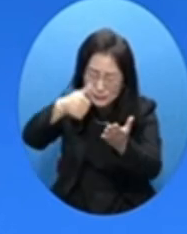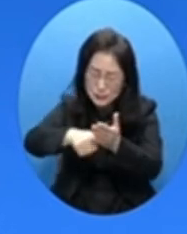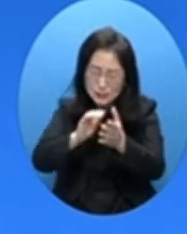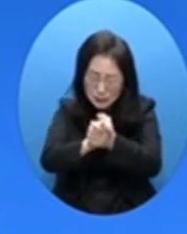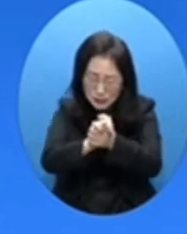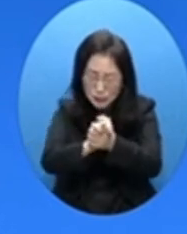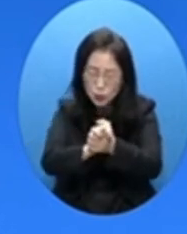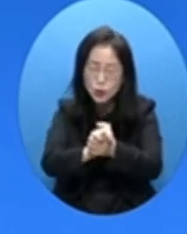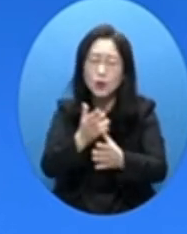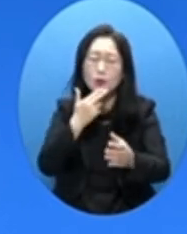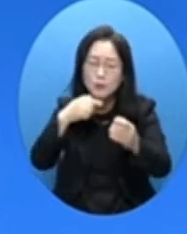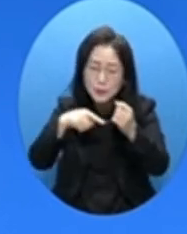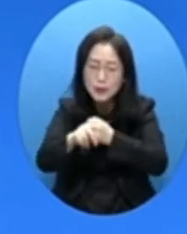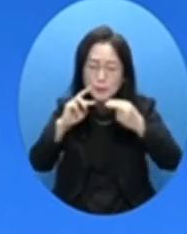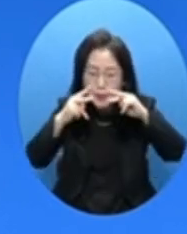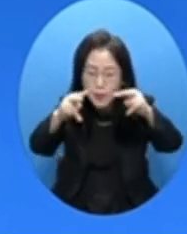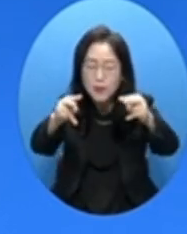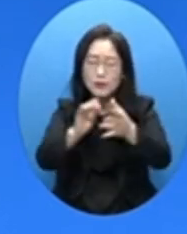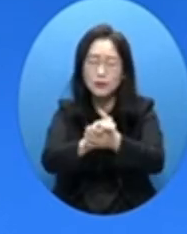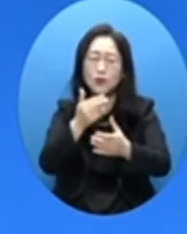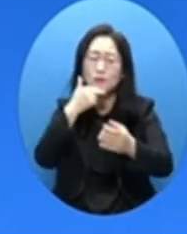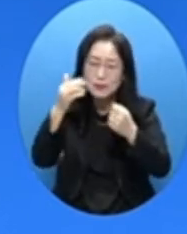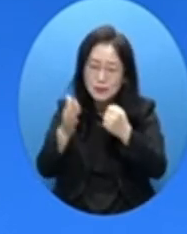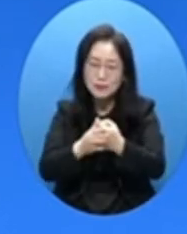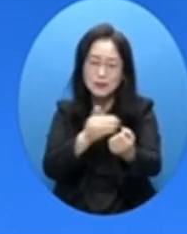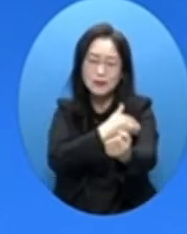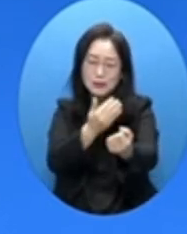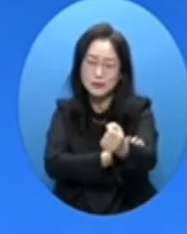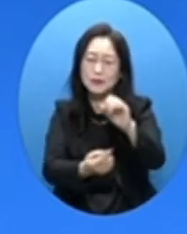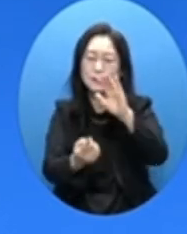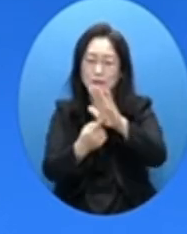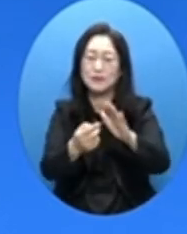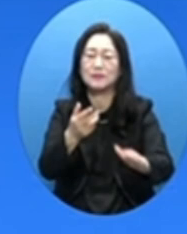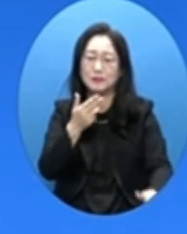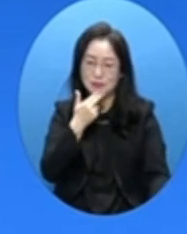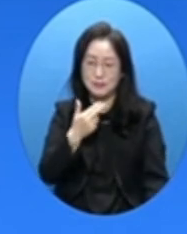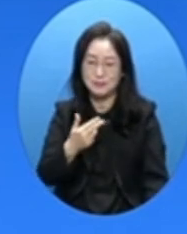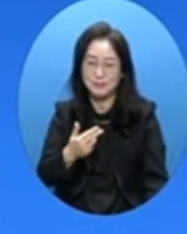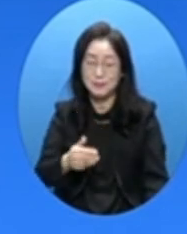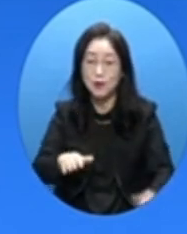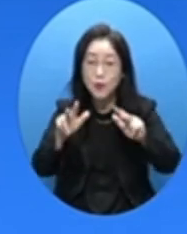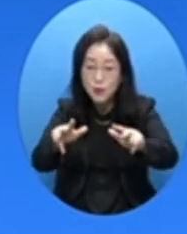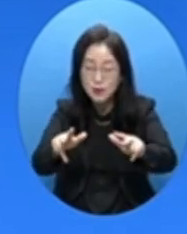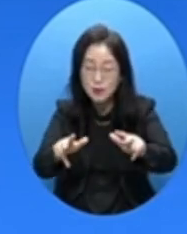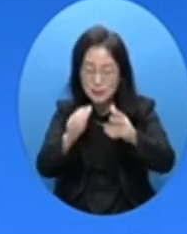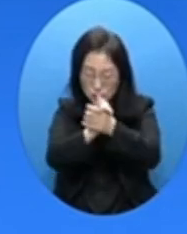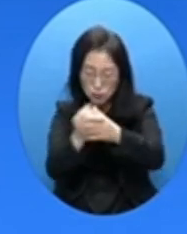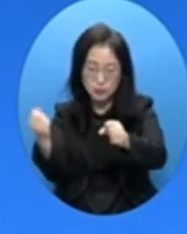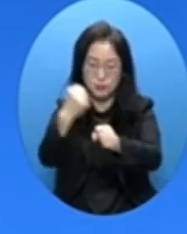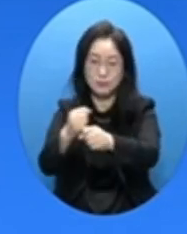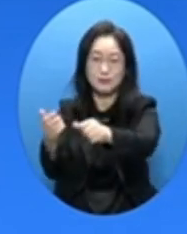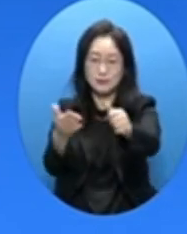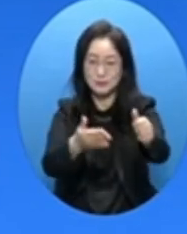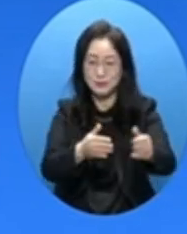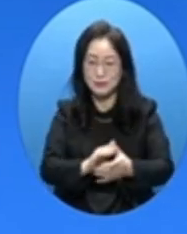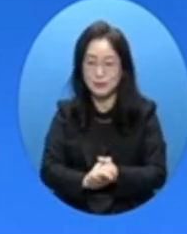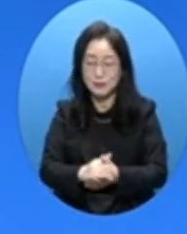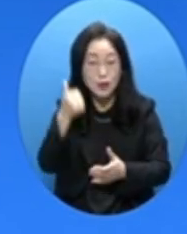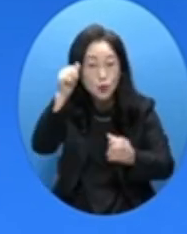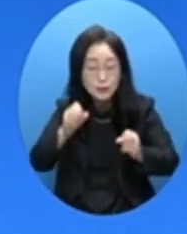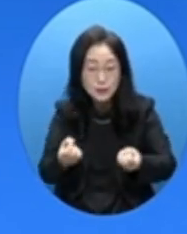기도하고 방으로 기도하지 않기 때문에 그 같은 능력이 나타나지 않는 것입니다 우리 오늘 그 기도를 회복해야 됩니다